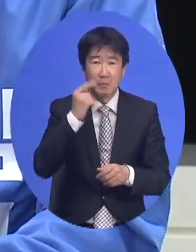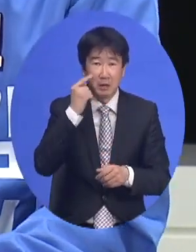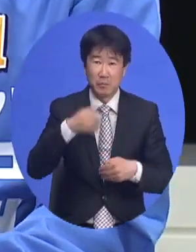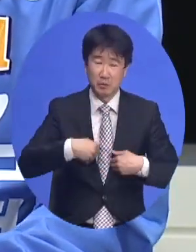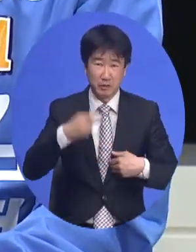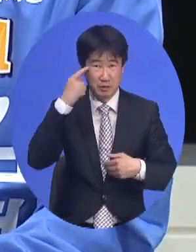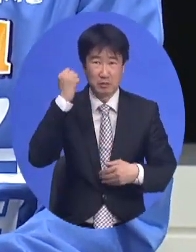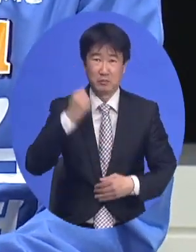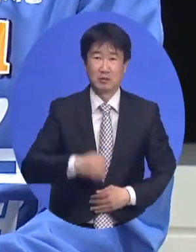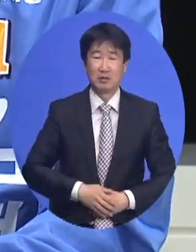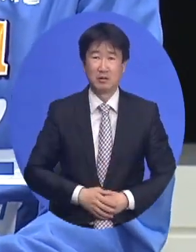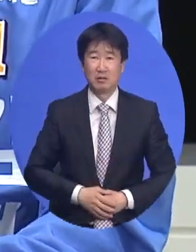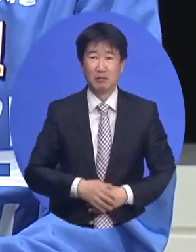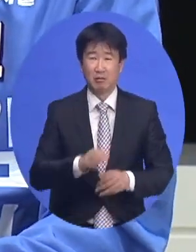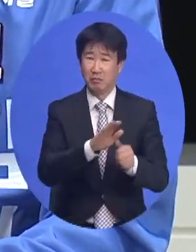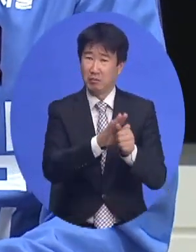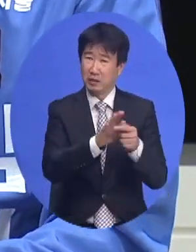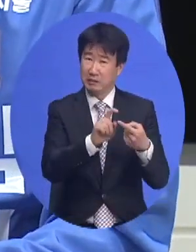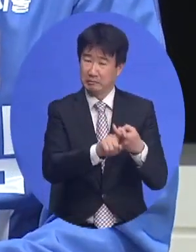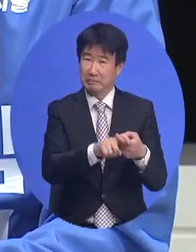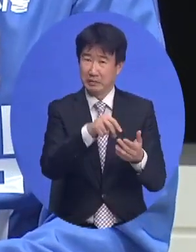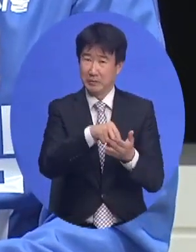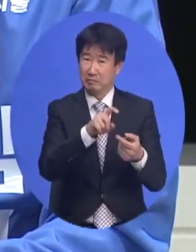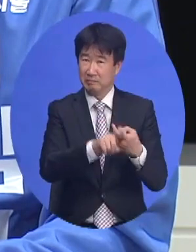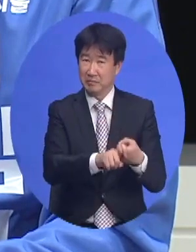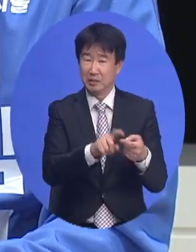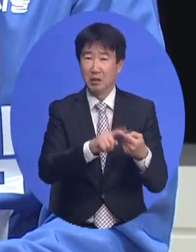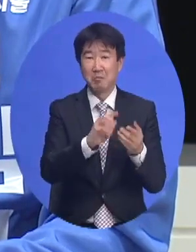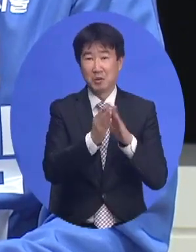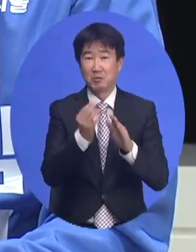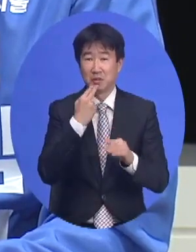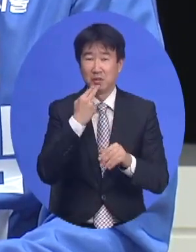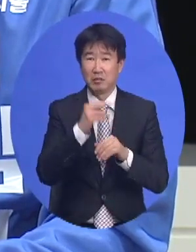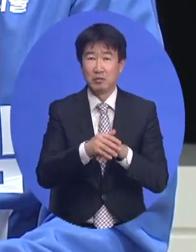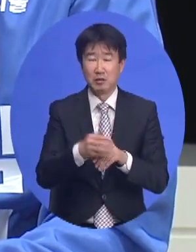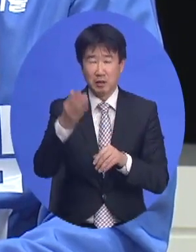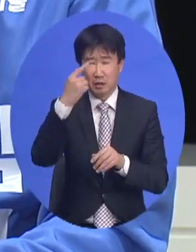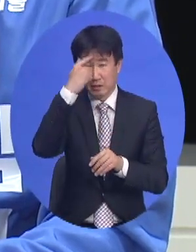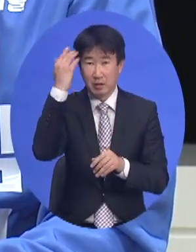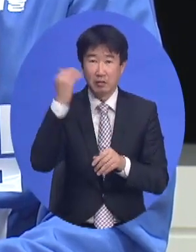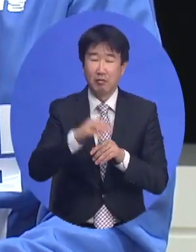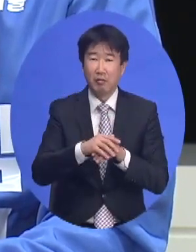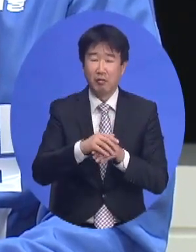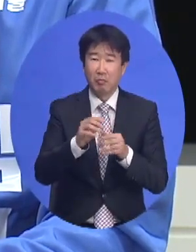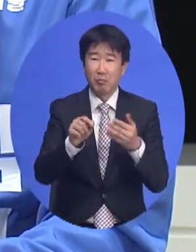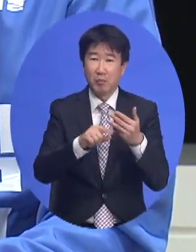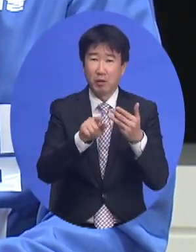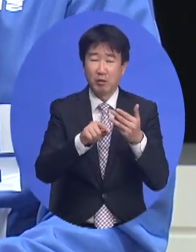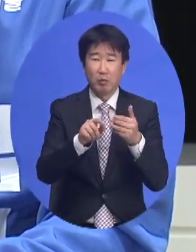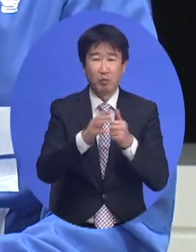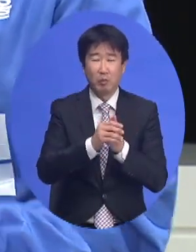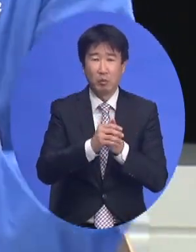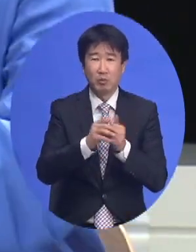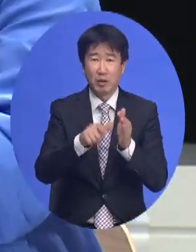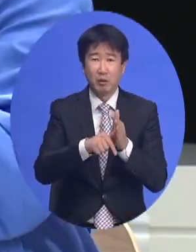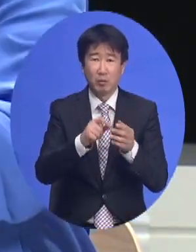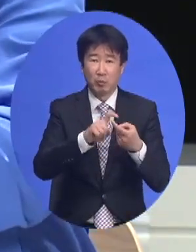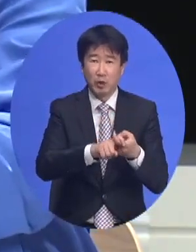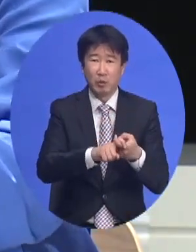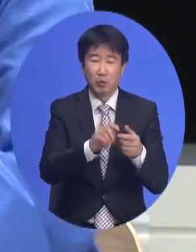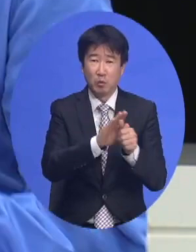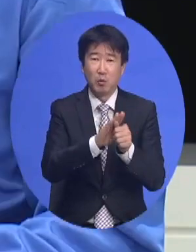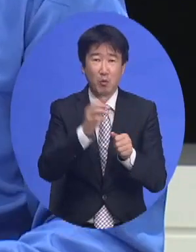지금 옹호한 그 입장에 변함이 없다. 그때는 왜 옹호했습니까? 사실관계가 확인되지 않았는데. 아니, 전